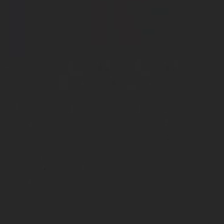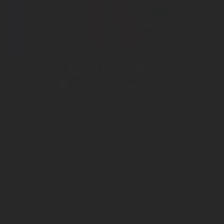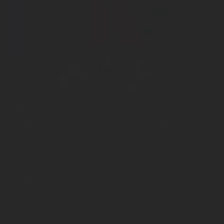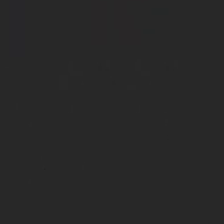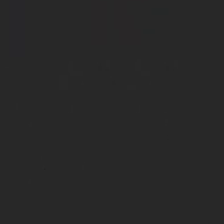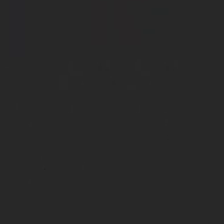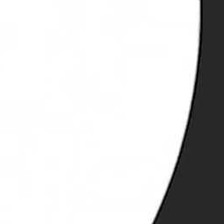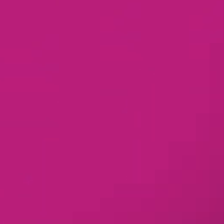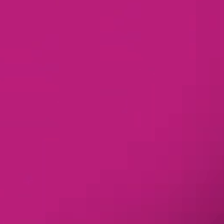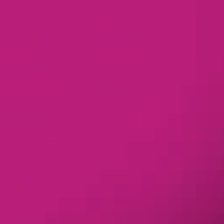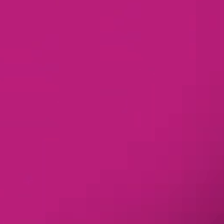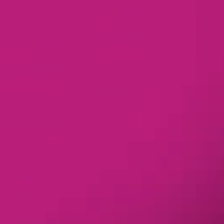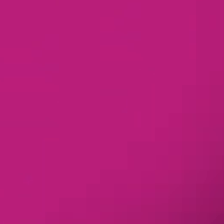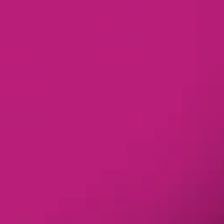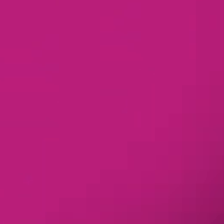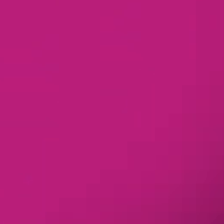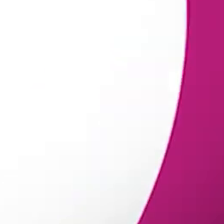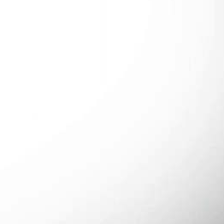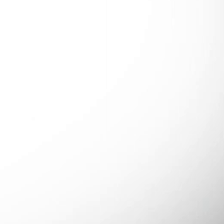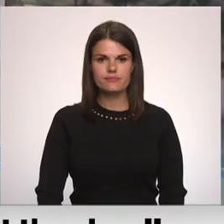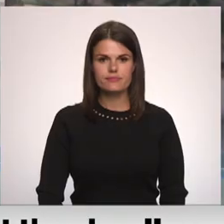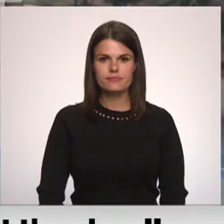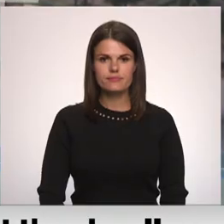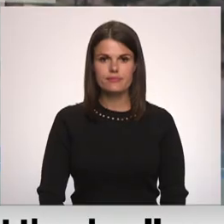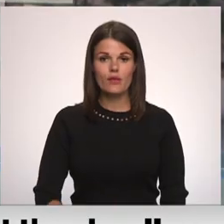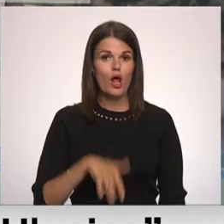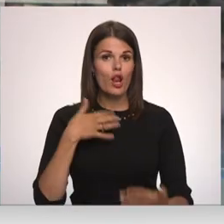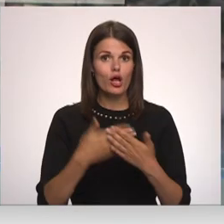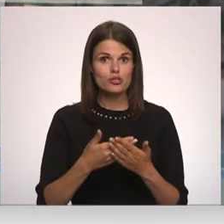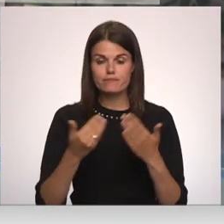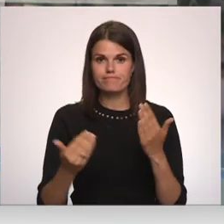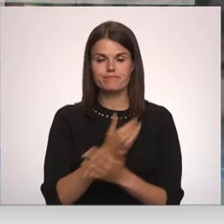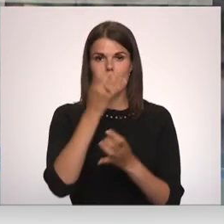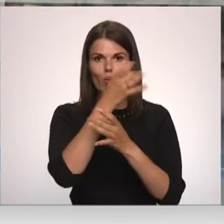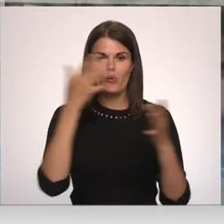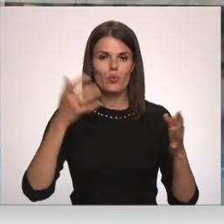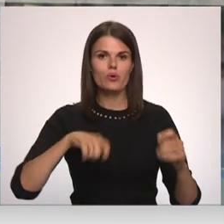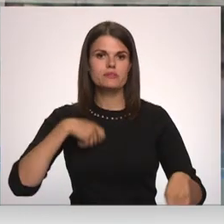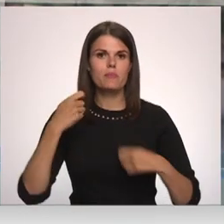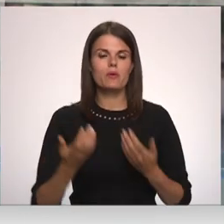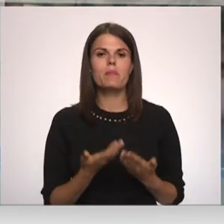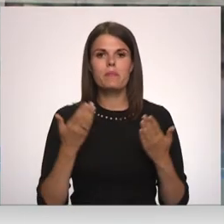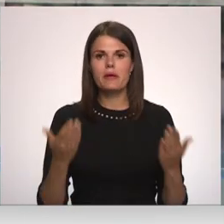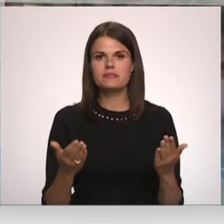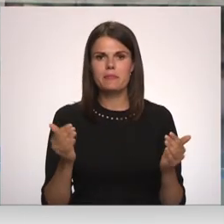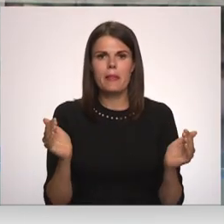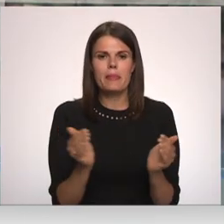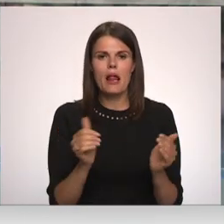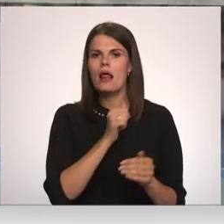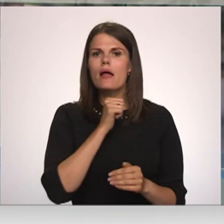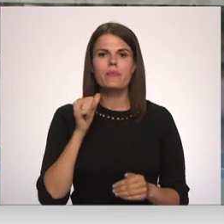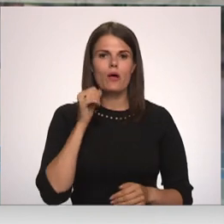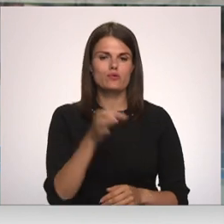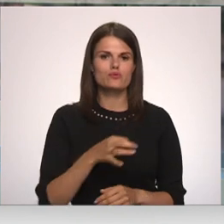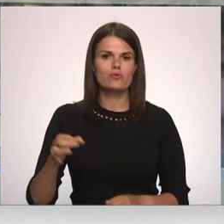Re! Viss ēters ir te! Līdz šim nebijuši kultūras baudījumu piedzīvojis pavisam nelielā Talsu